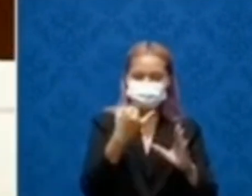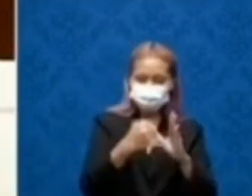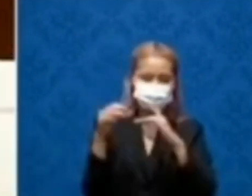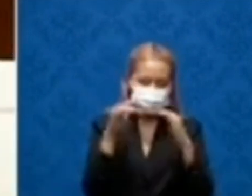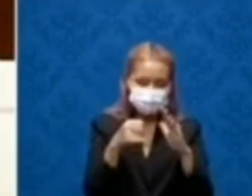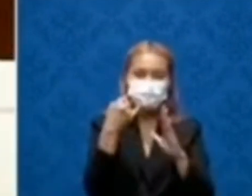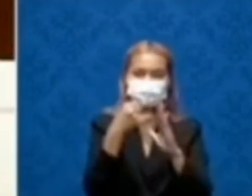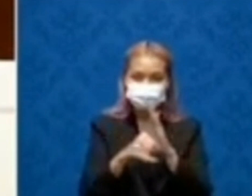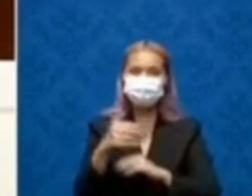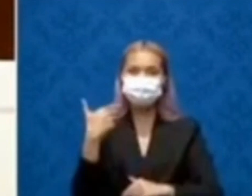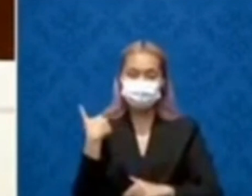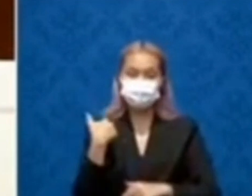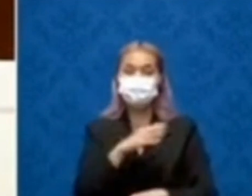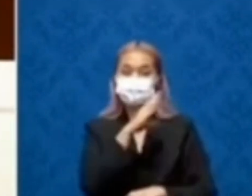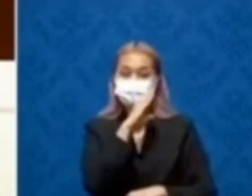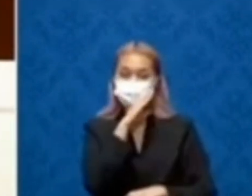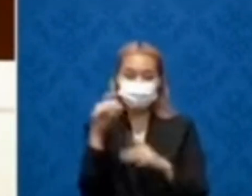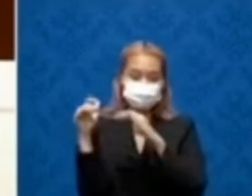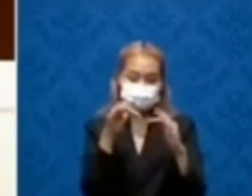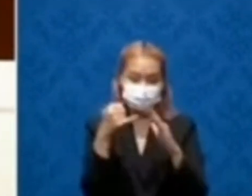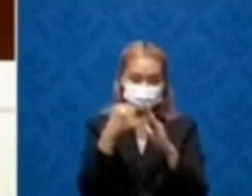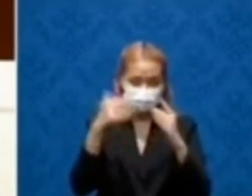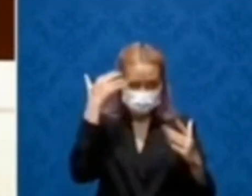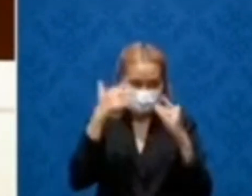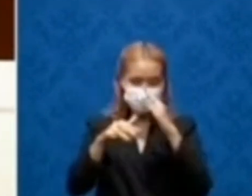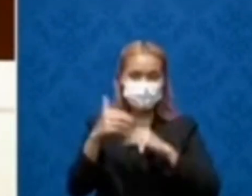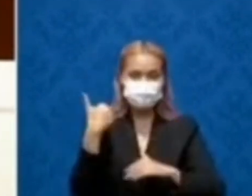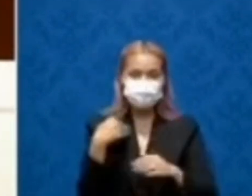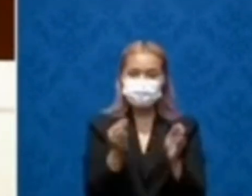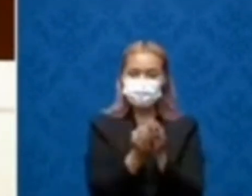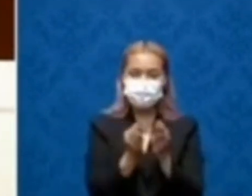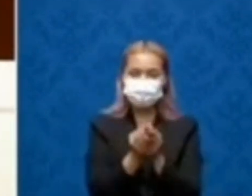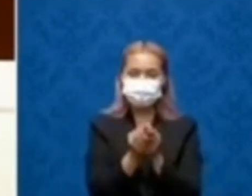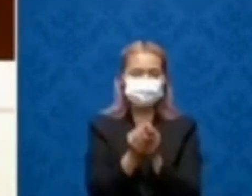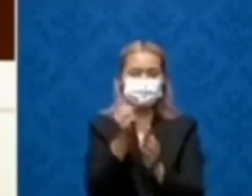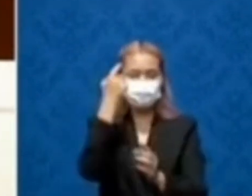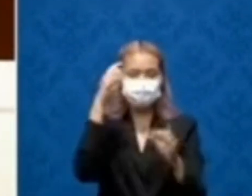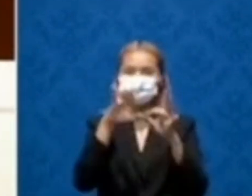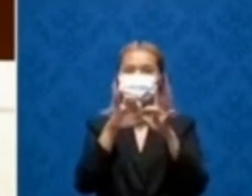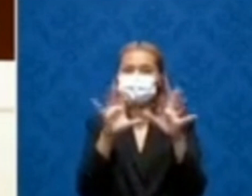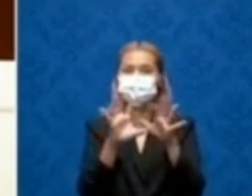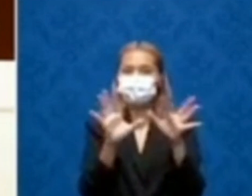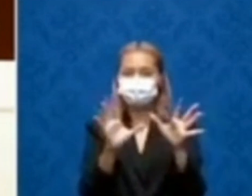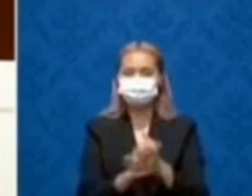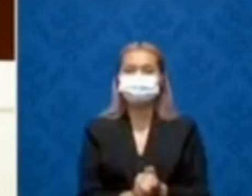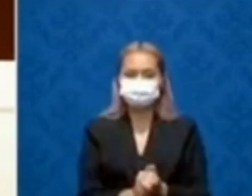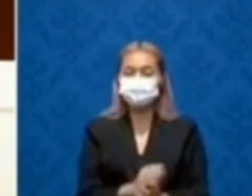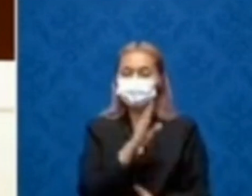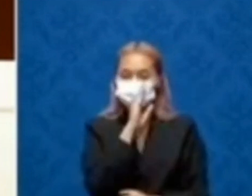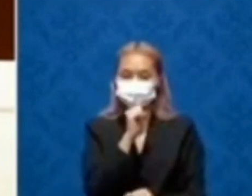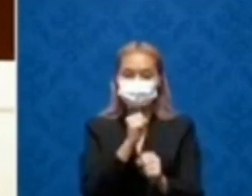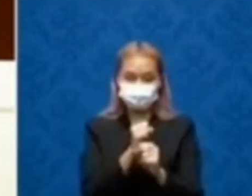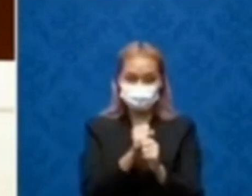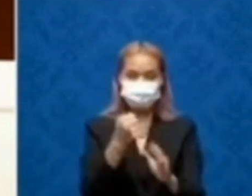ามันผิดพลาดเนี่ยไม่อยู่คะแนนห่างกัน25คะแนน3ปีไม่เกี่ยวเลยครับเป็นเรื่องว่าเมื่อผิดพลาดเท่าไหร่ก็ตามเราก็สามาร